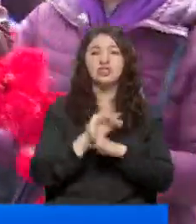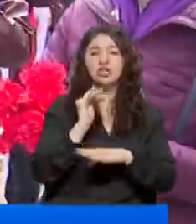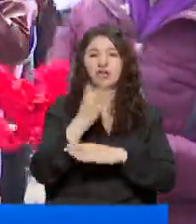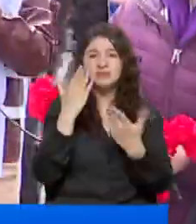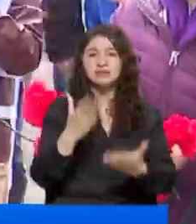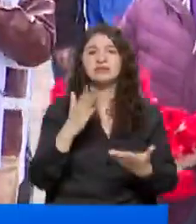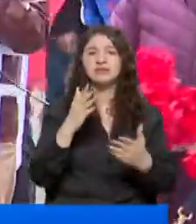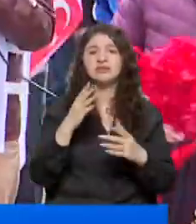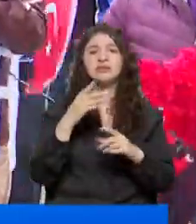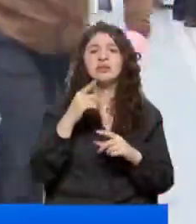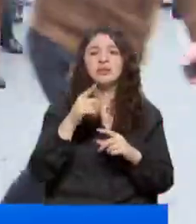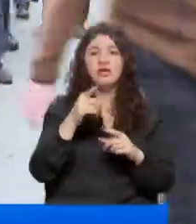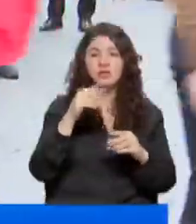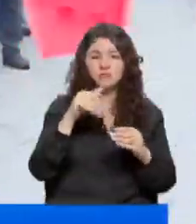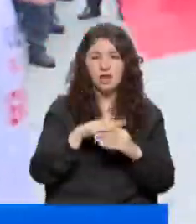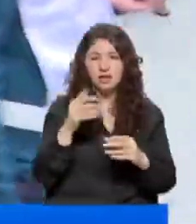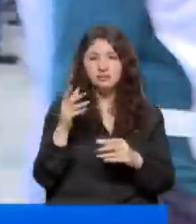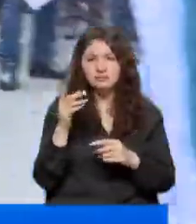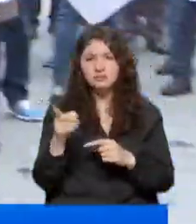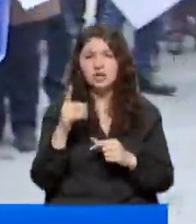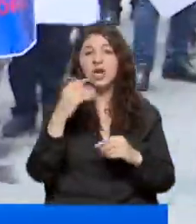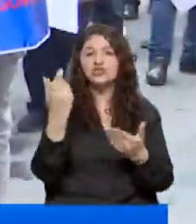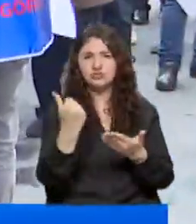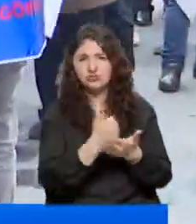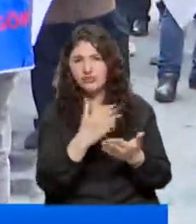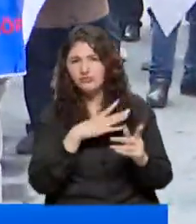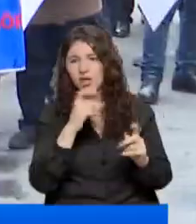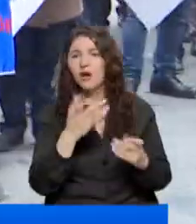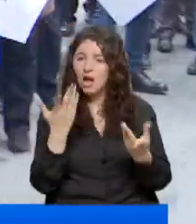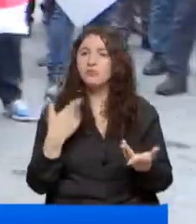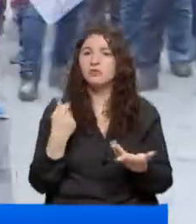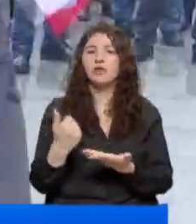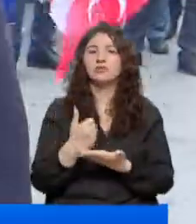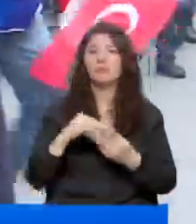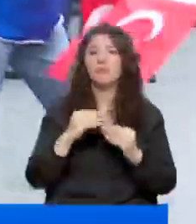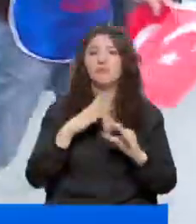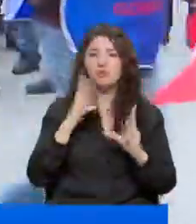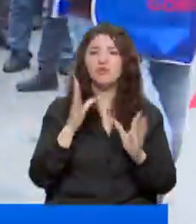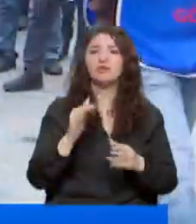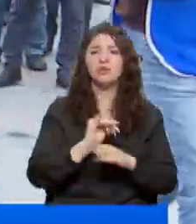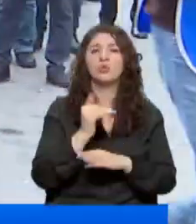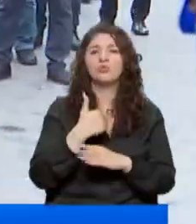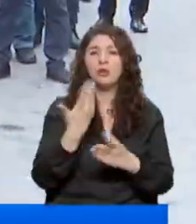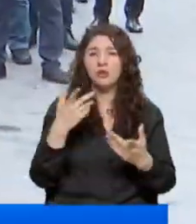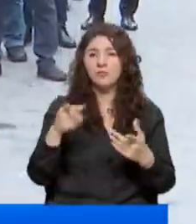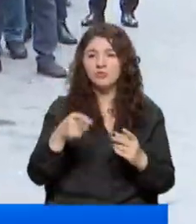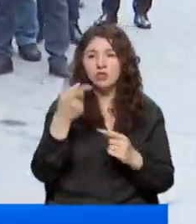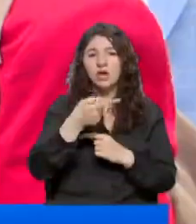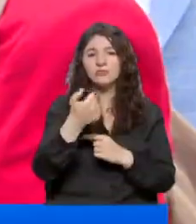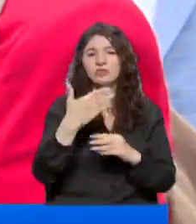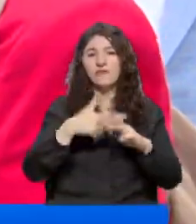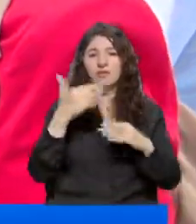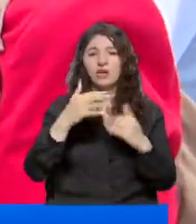olduk geçim sıkıntısı Yaşıyor musun Yaşıyor yani Evet bugün